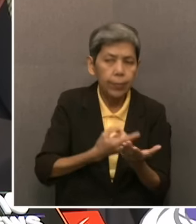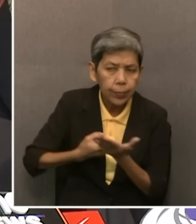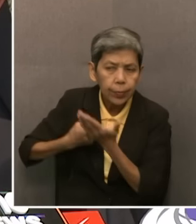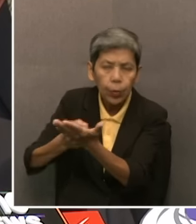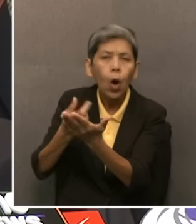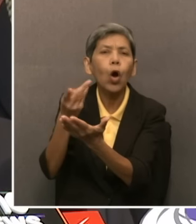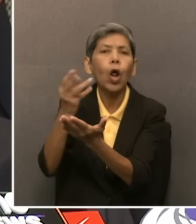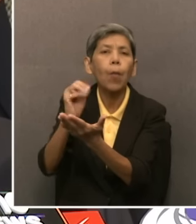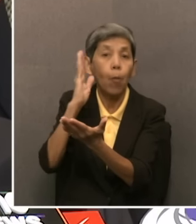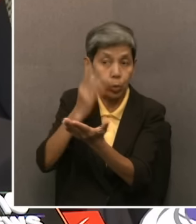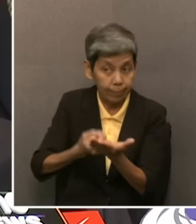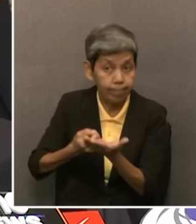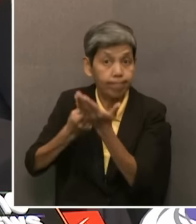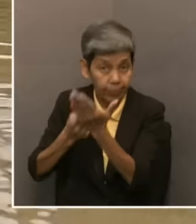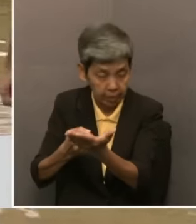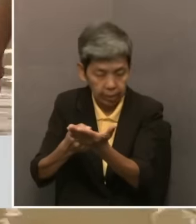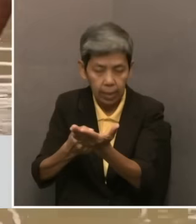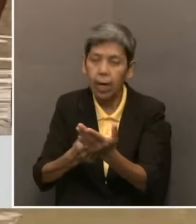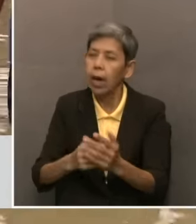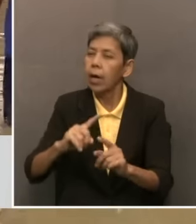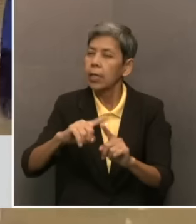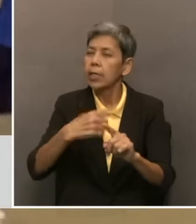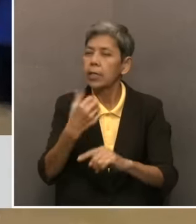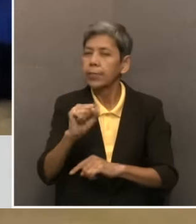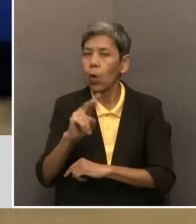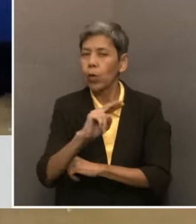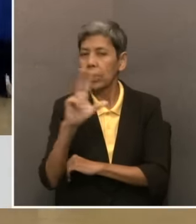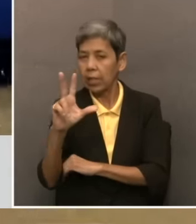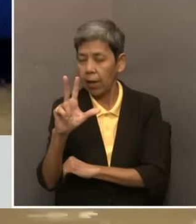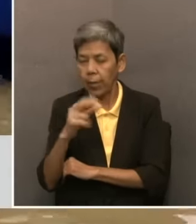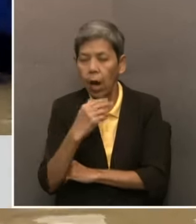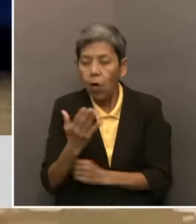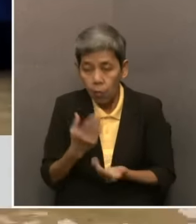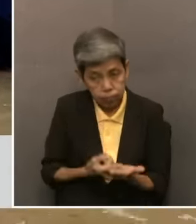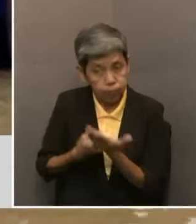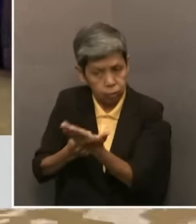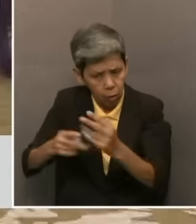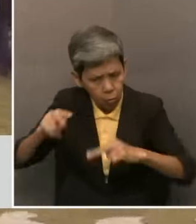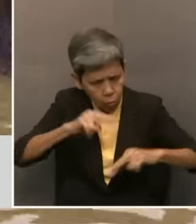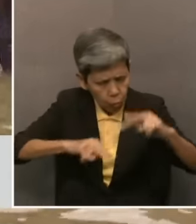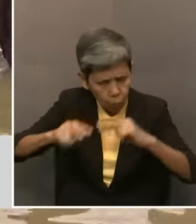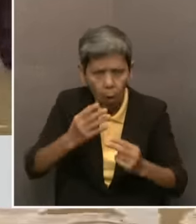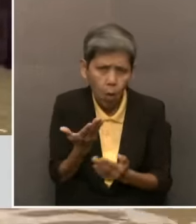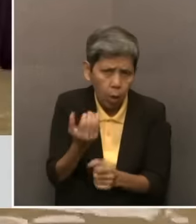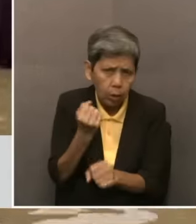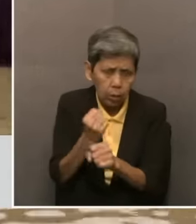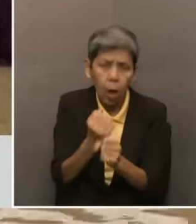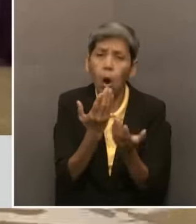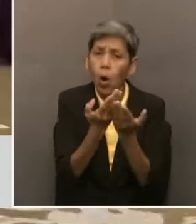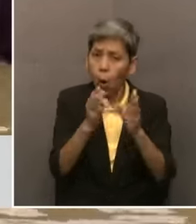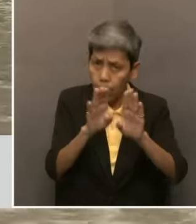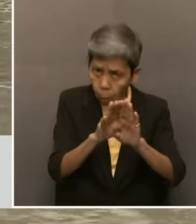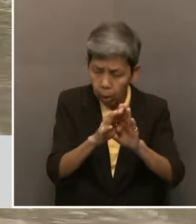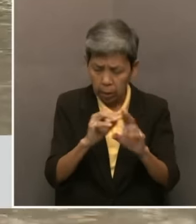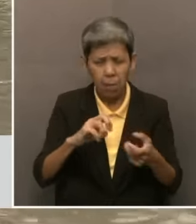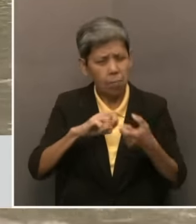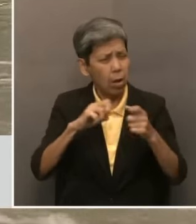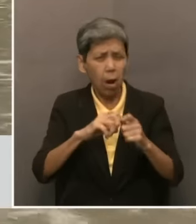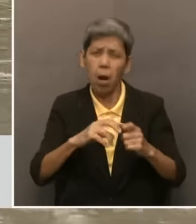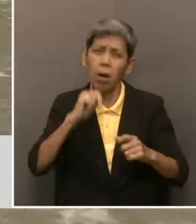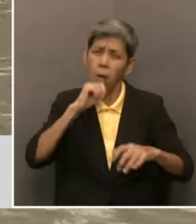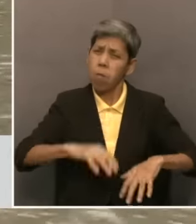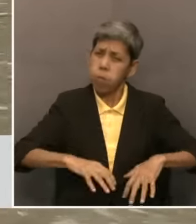รีในวันพรุ่งนี้3ธันวาคมให้พิจารณานะครับคือขออนุมัติครัวเรือนที่ได้รับผลกระทบจาก